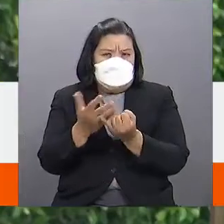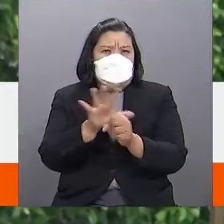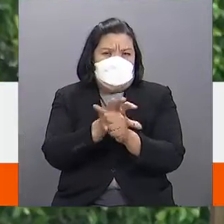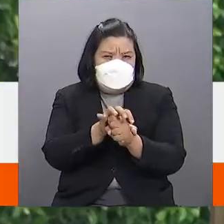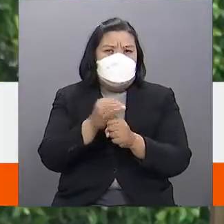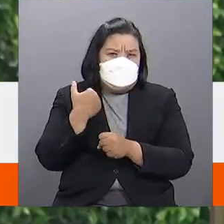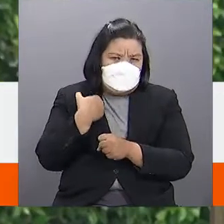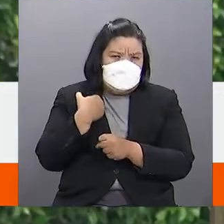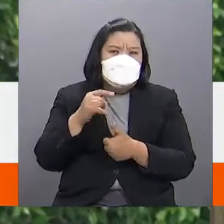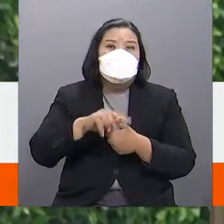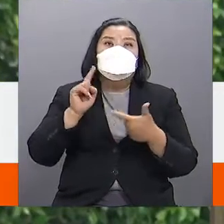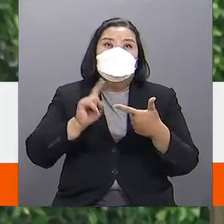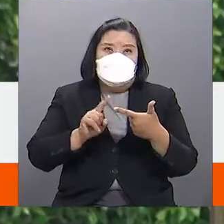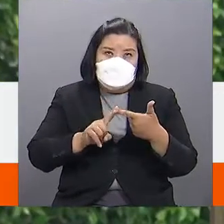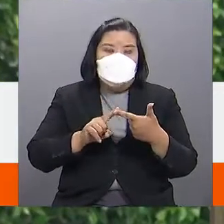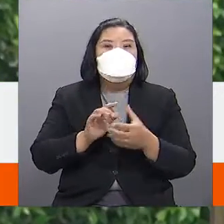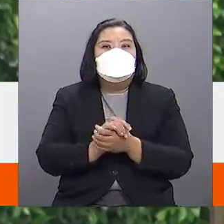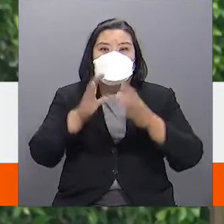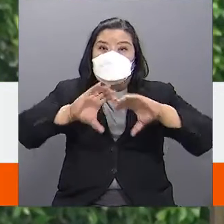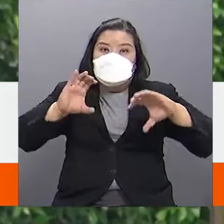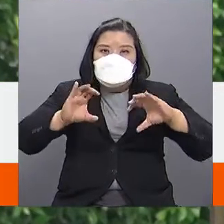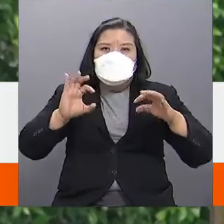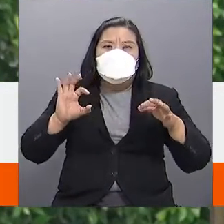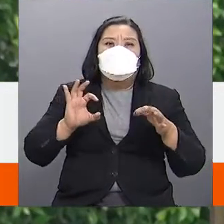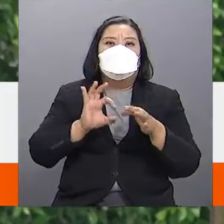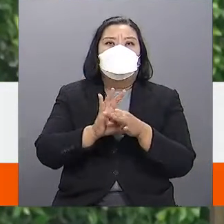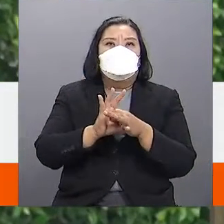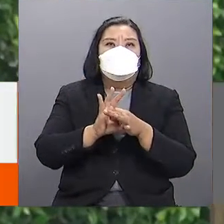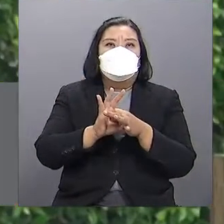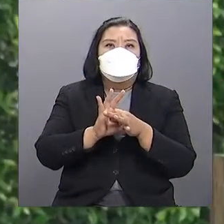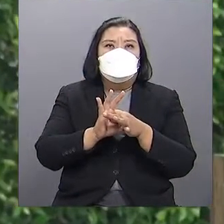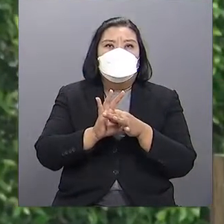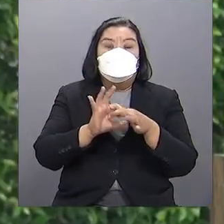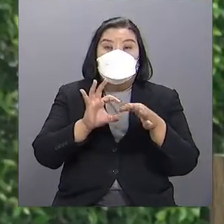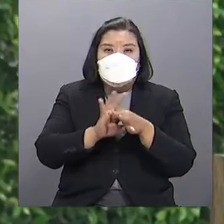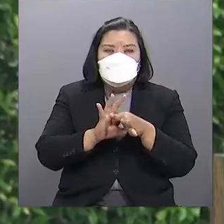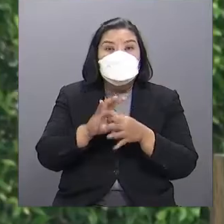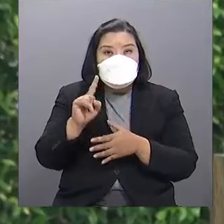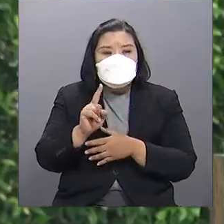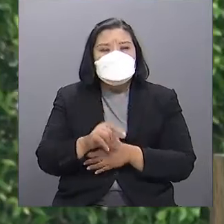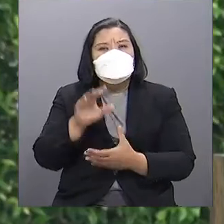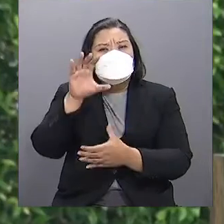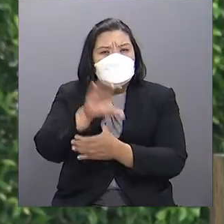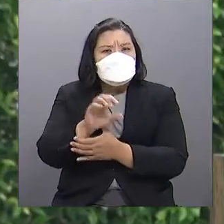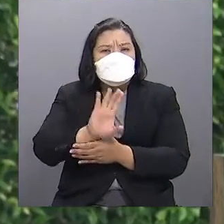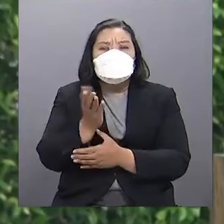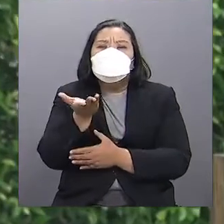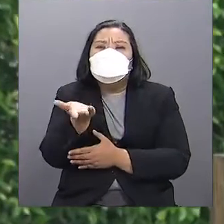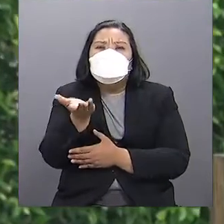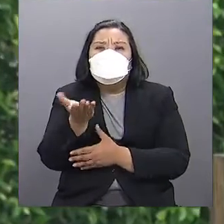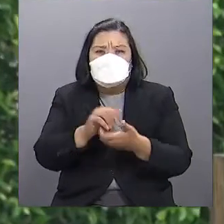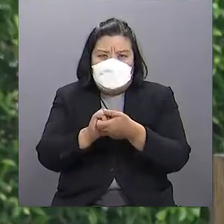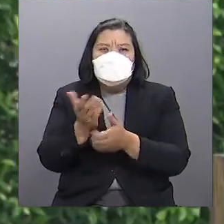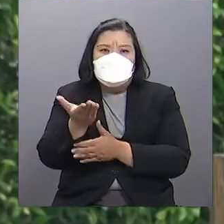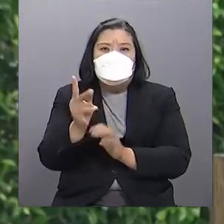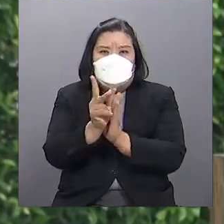ฐประกาศล็อกดาวน์ในรูปแบบของการขอความร่วมมือมากกว่าการบังคับกฎหมายบังคับใช้กฎหมายนะครับ